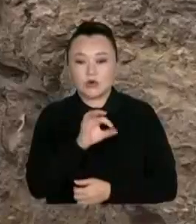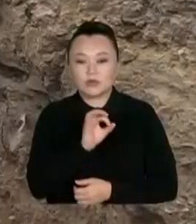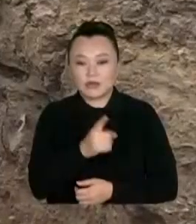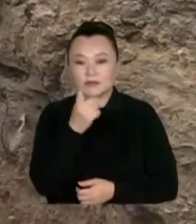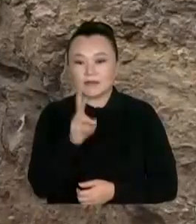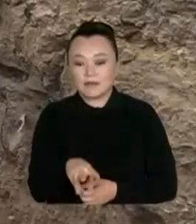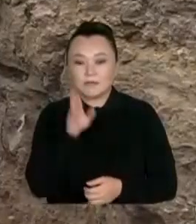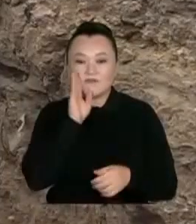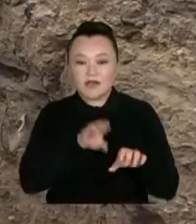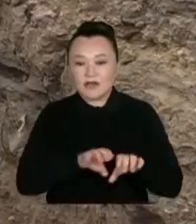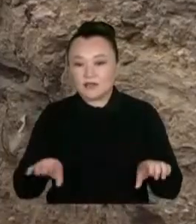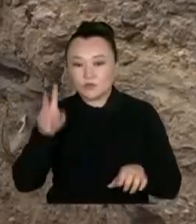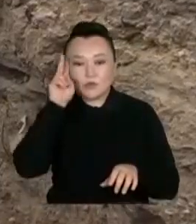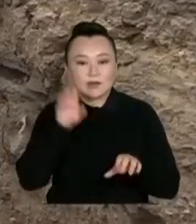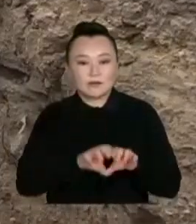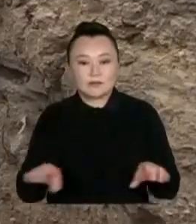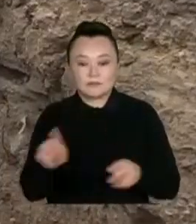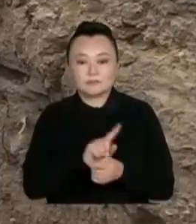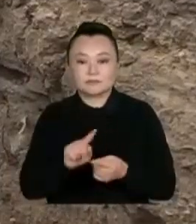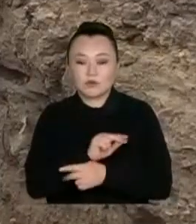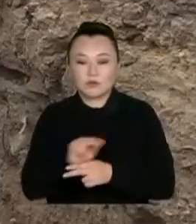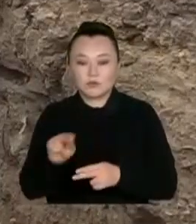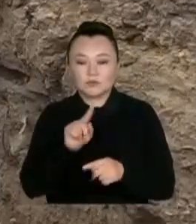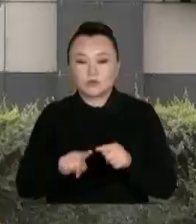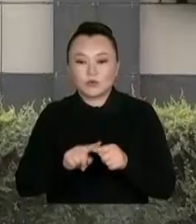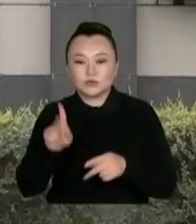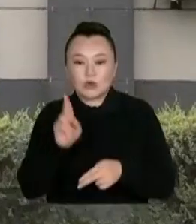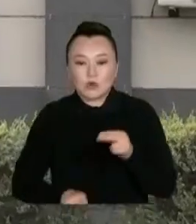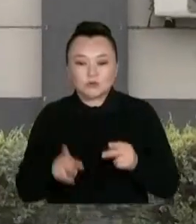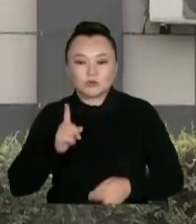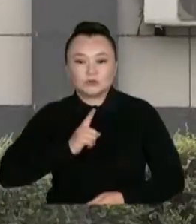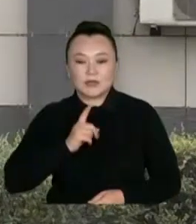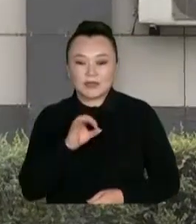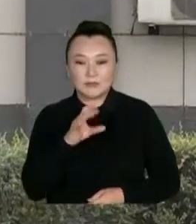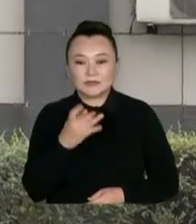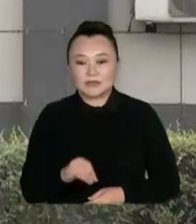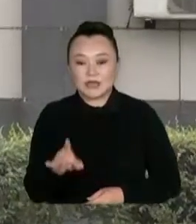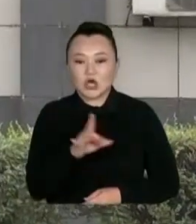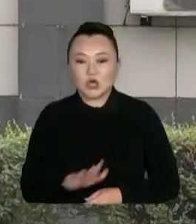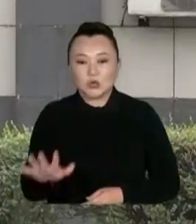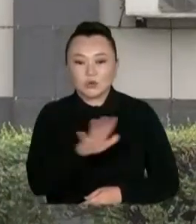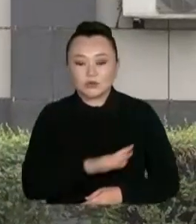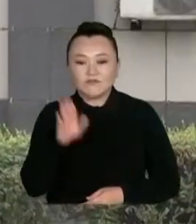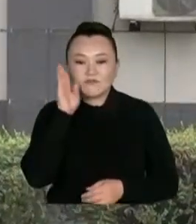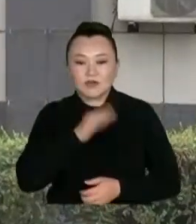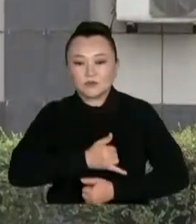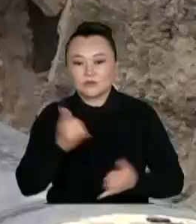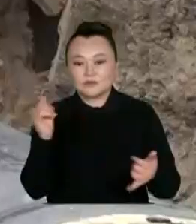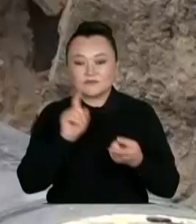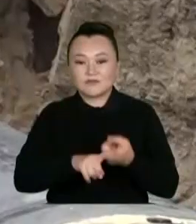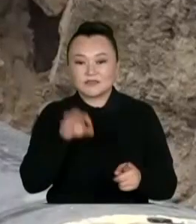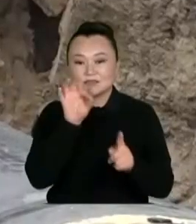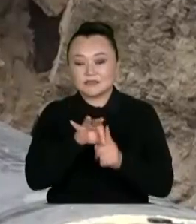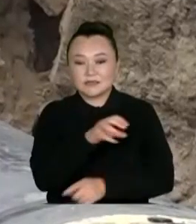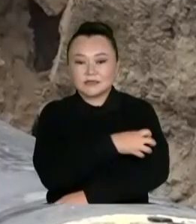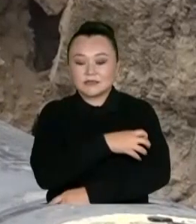су құбыры мен кәріз желілерін реконструкциялау аяқталады деп күтілуде. Ал Ерменсай шағын ауданы тұрғындарын сумен қамту мақсатында қуаттылығы